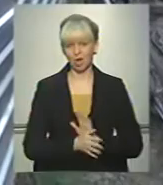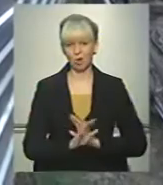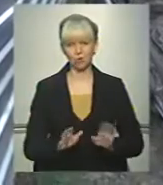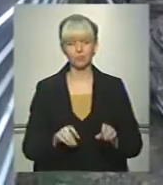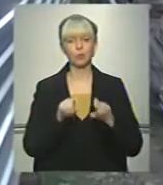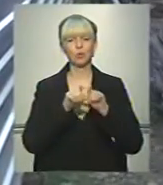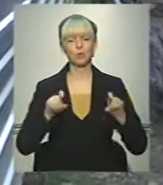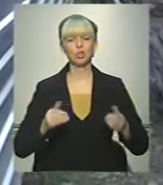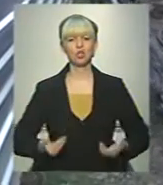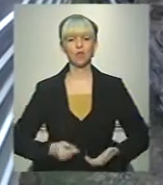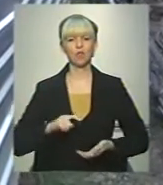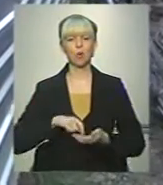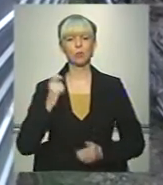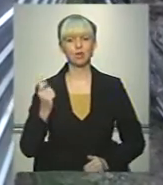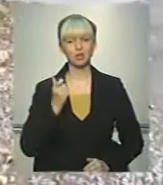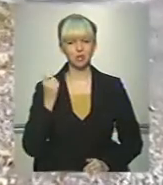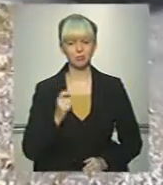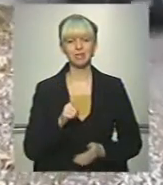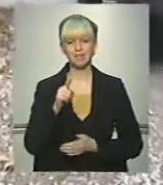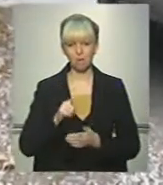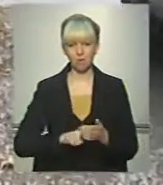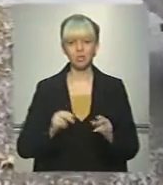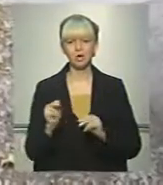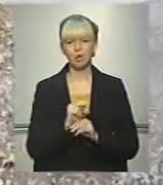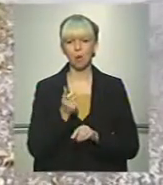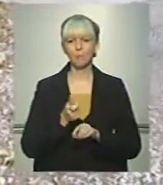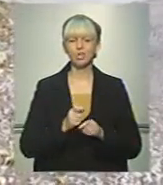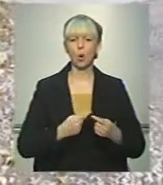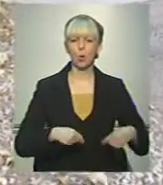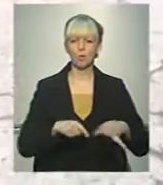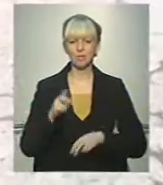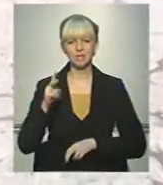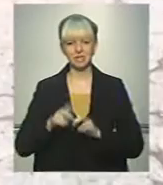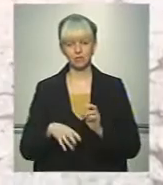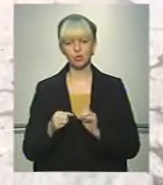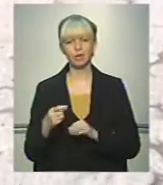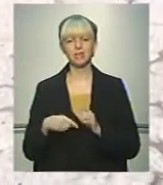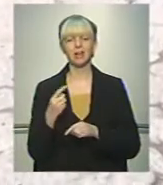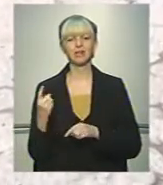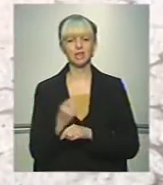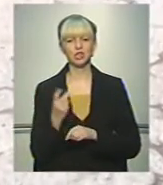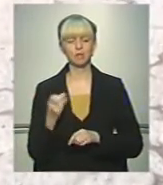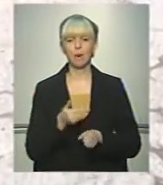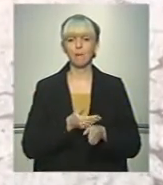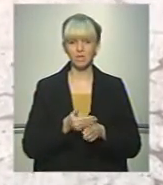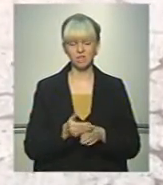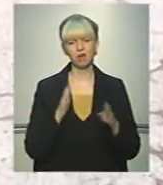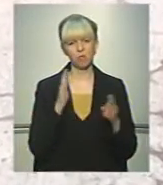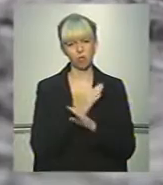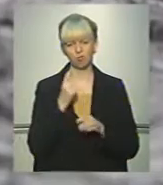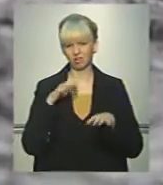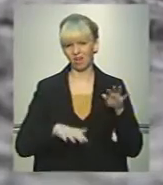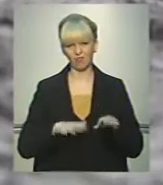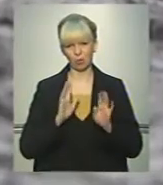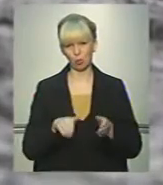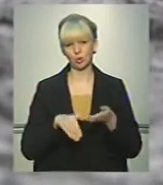У департаменті житлово-комунального господарства запевняють, ремонт більшості об'єктів завершить вже за тиждень-два, бо пізніше погода навряд чи